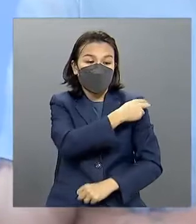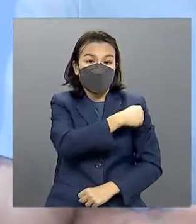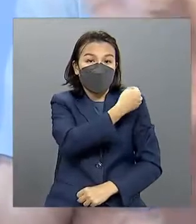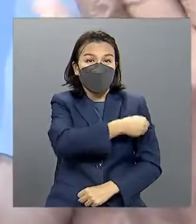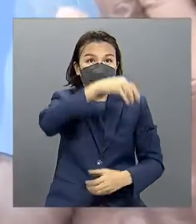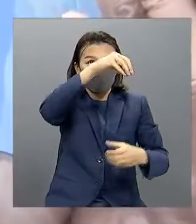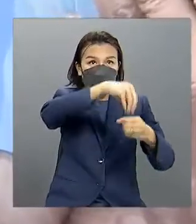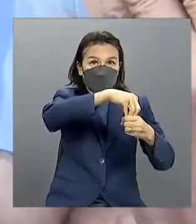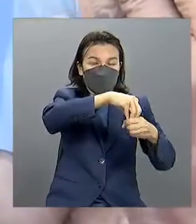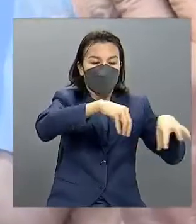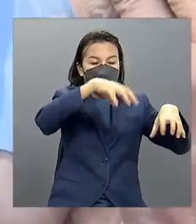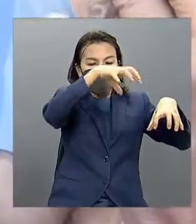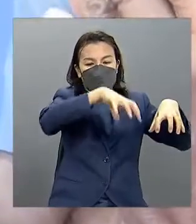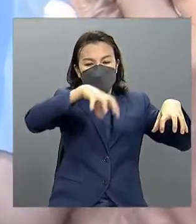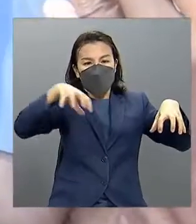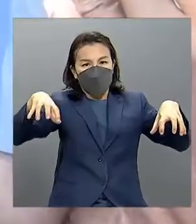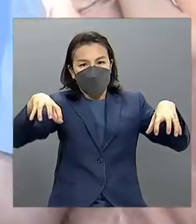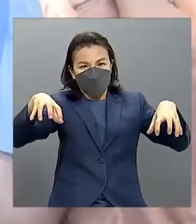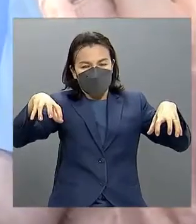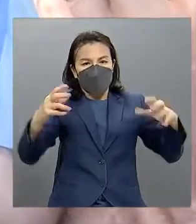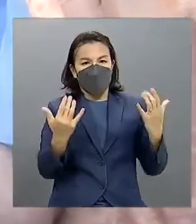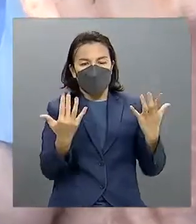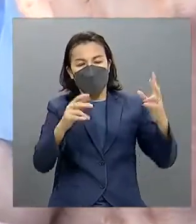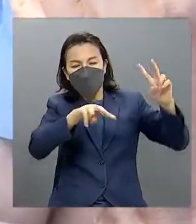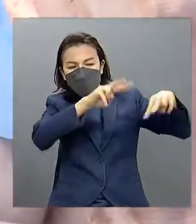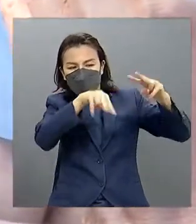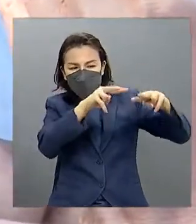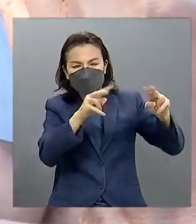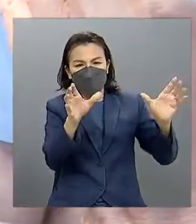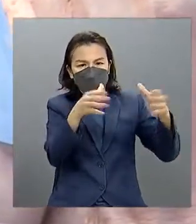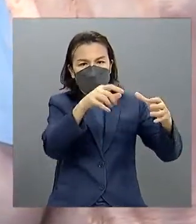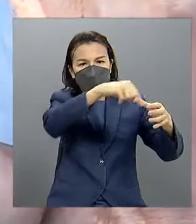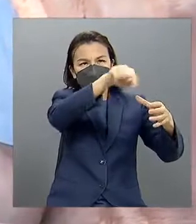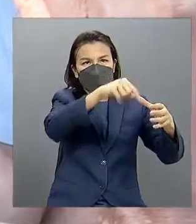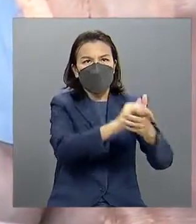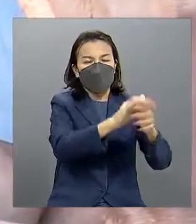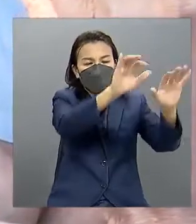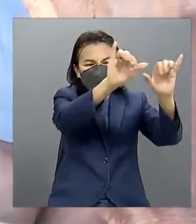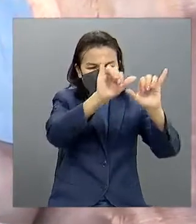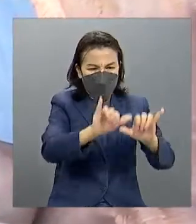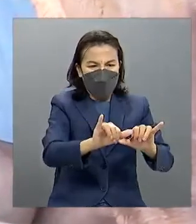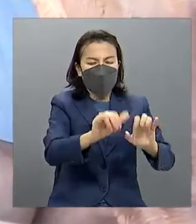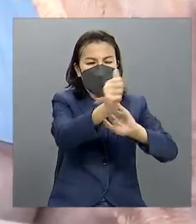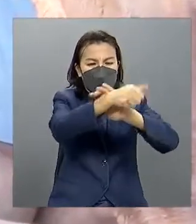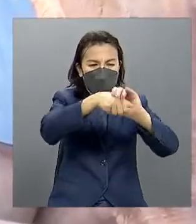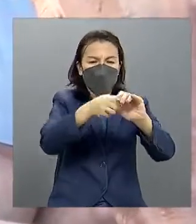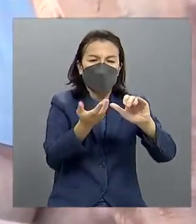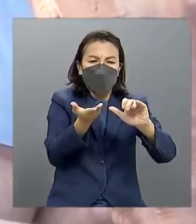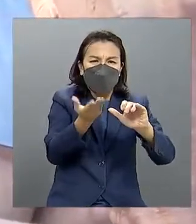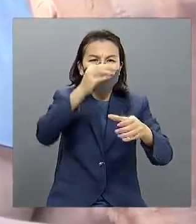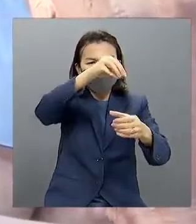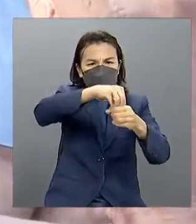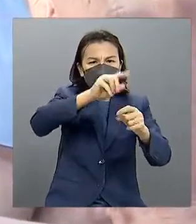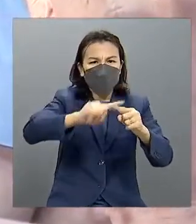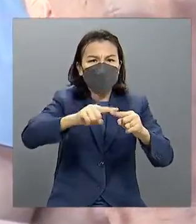ครับสำหรับเรื่องของการคัดกรองกลุ่มที่ที่อพยพเข้ามาครับครับก็จะมีการซักประวัติ